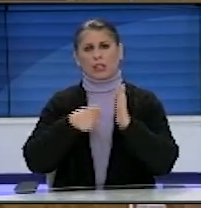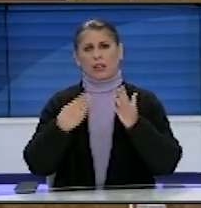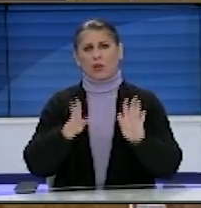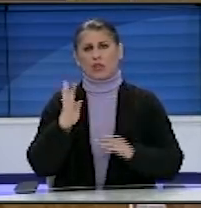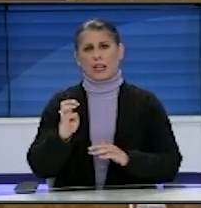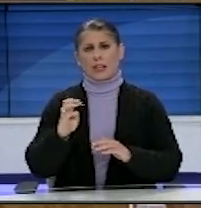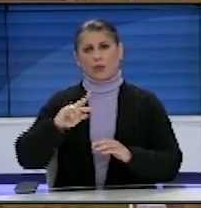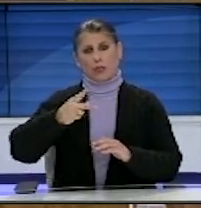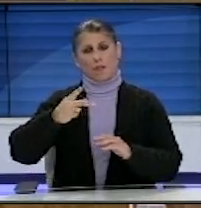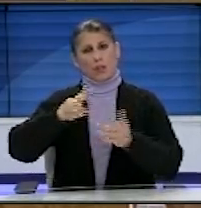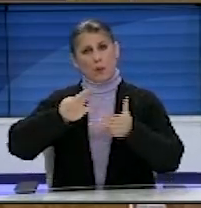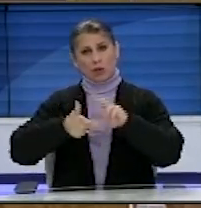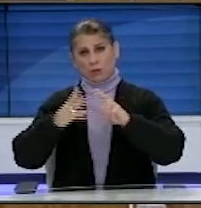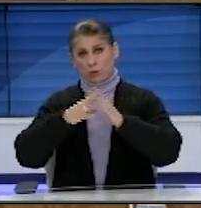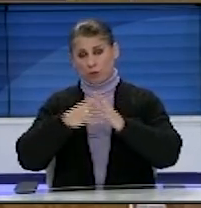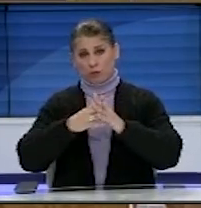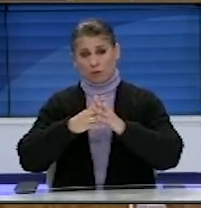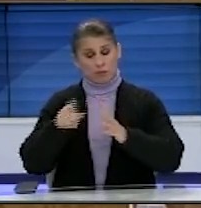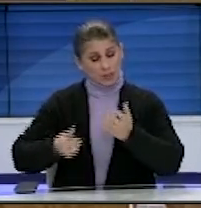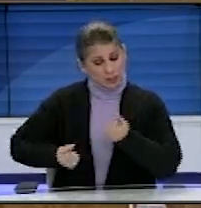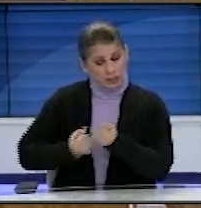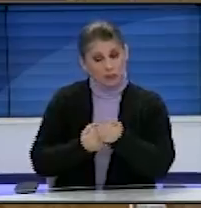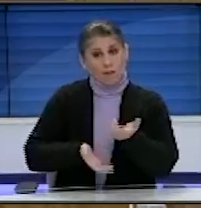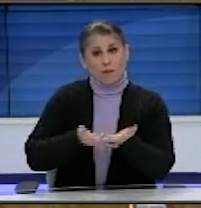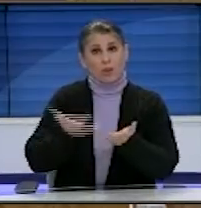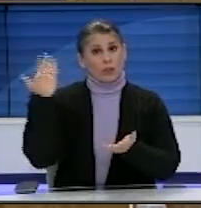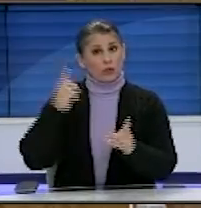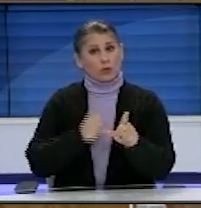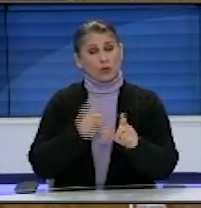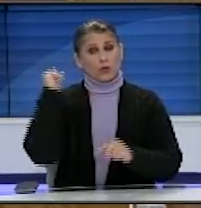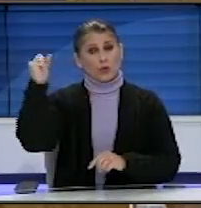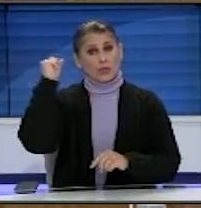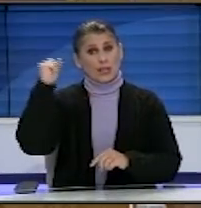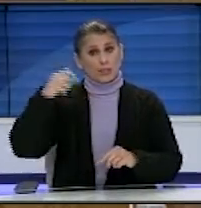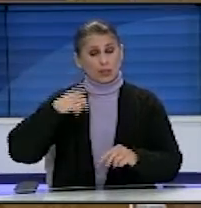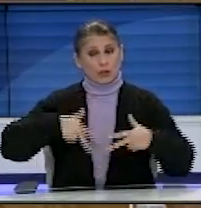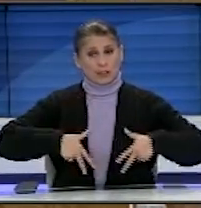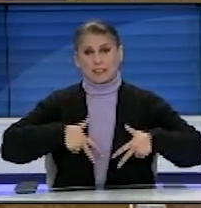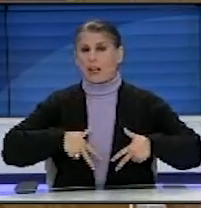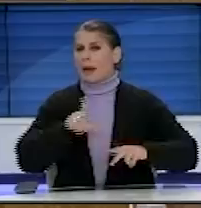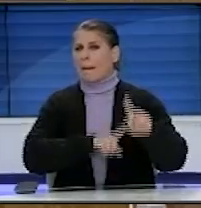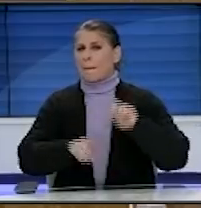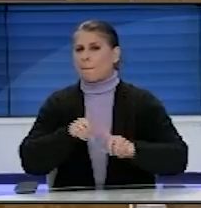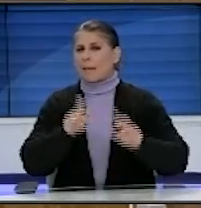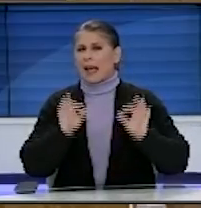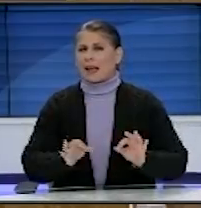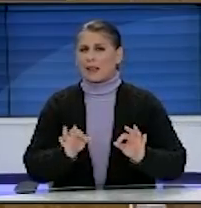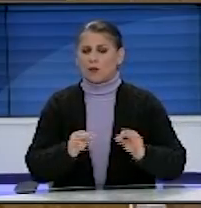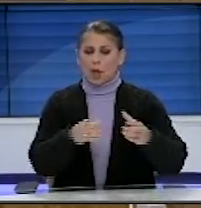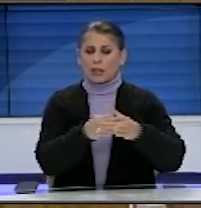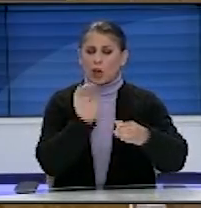Παγκόσμιο Πόλεμο, με την καθοριστική συμβολή τότε των σοσιαλιστικών κρατών, σε ποια ακριβώς κατηγορία